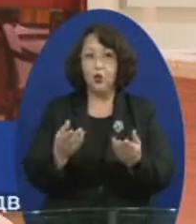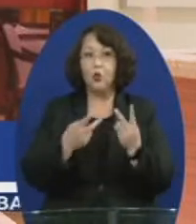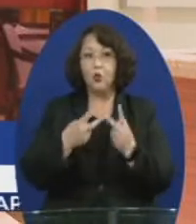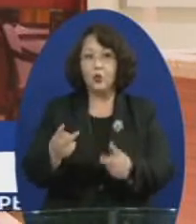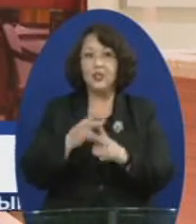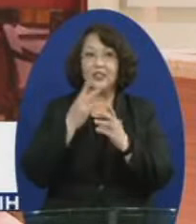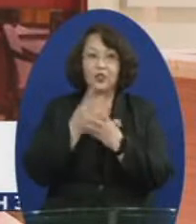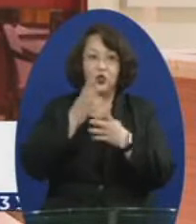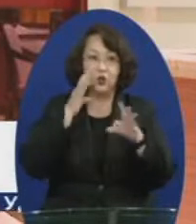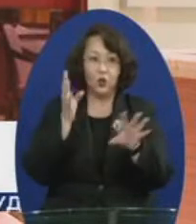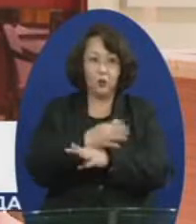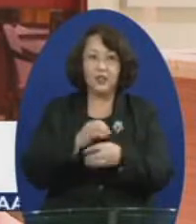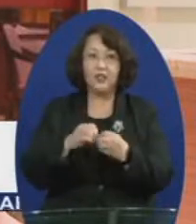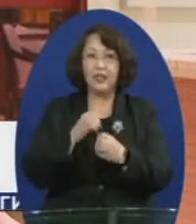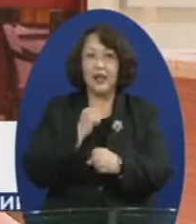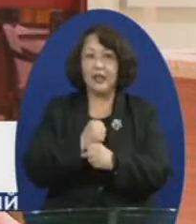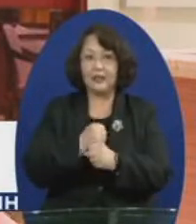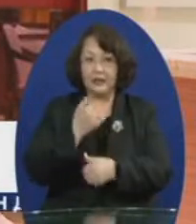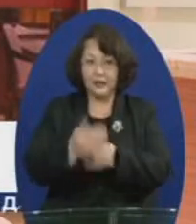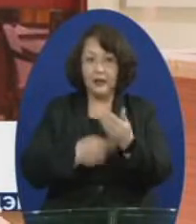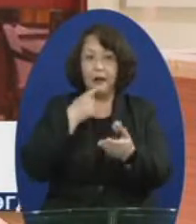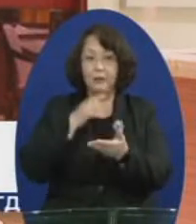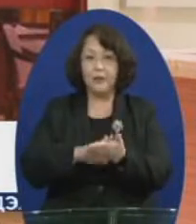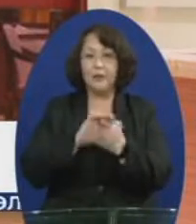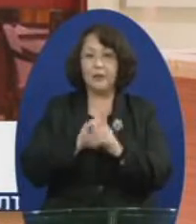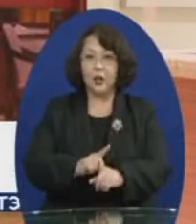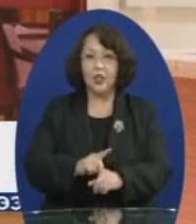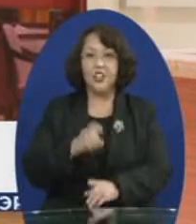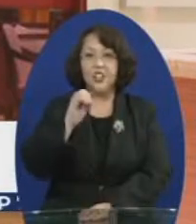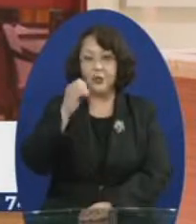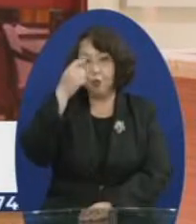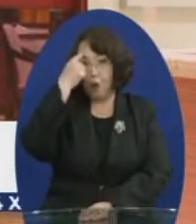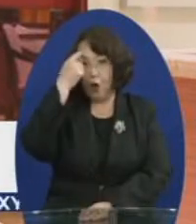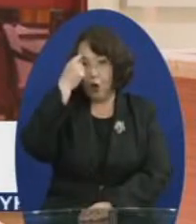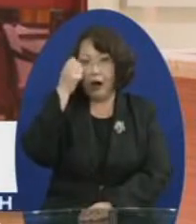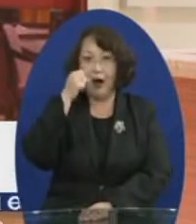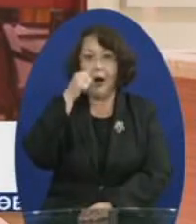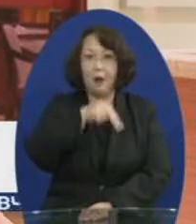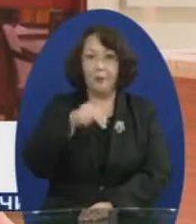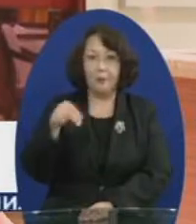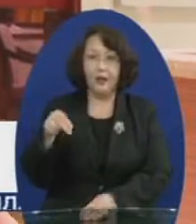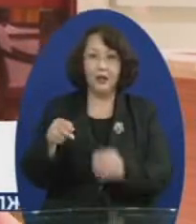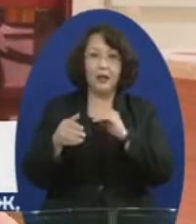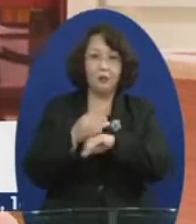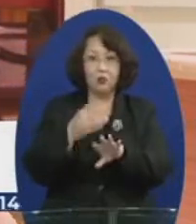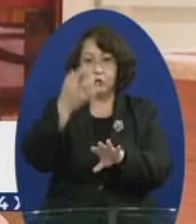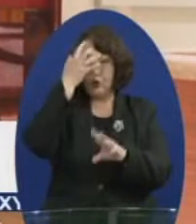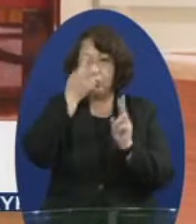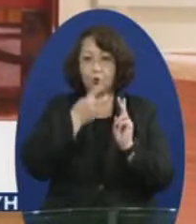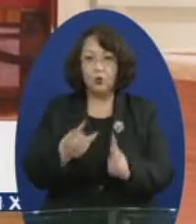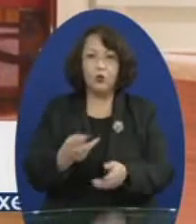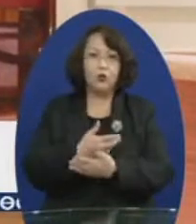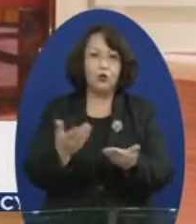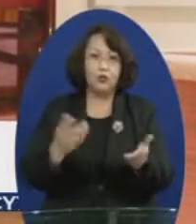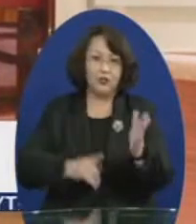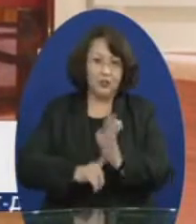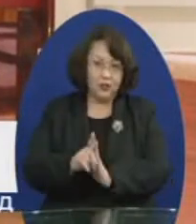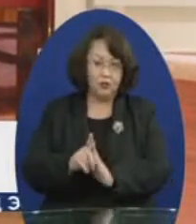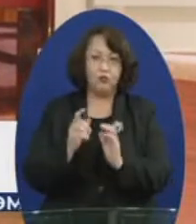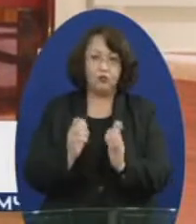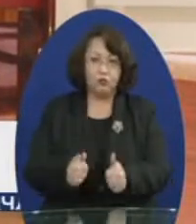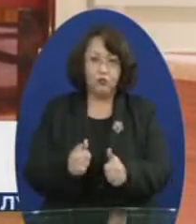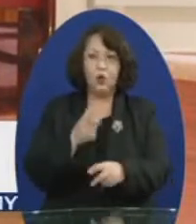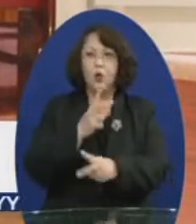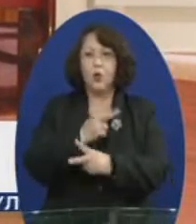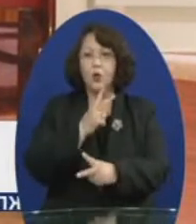үйлчлэгээний нэгдсэн системийг нэвтрүүлнэ гэж байсан амлалтынхаа дагуу энэ ийм Монголиагаар дамжуулаад төрийн үйлчлэгийг иргэдэд түргэдэг болсон. Хууль нь